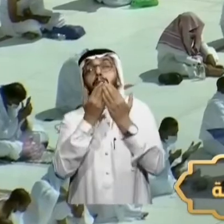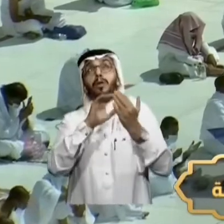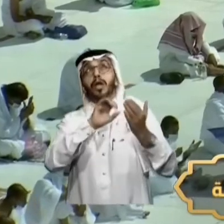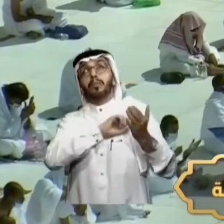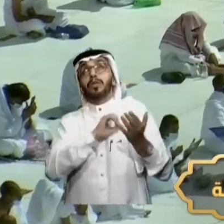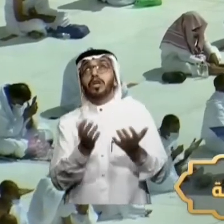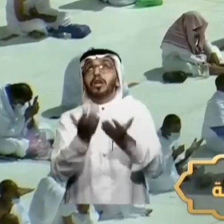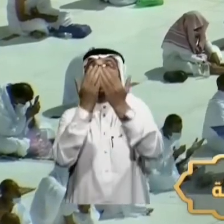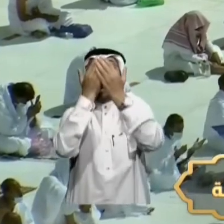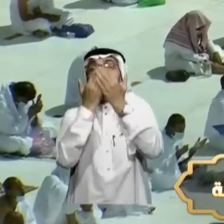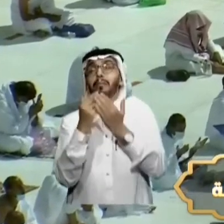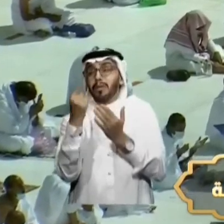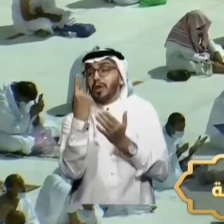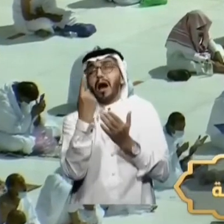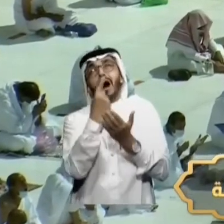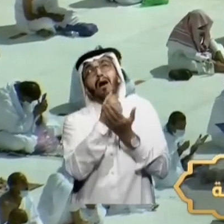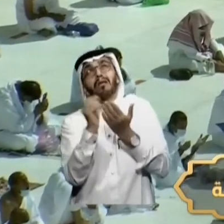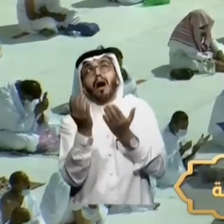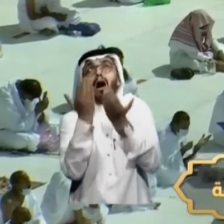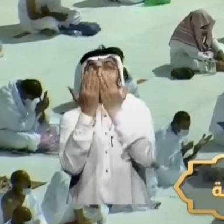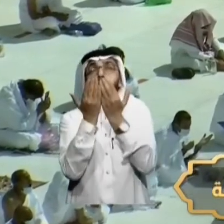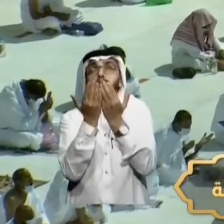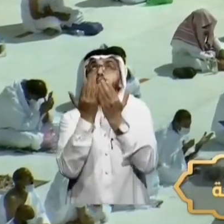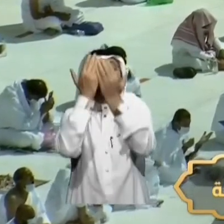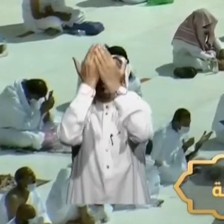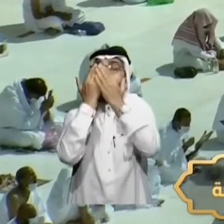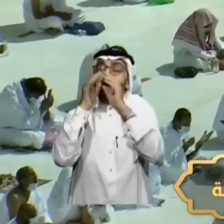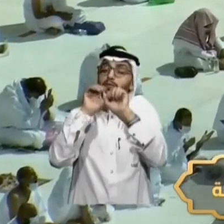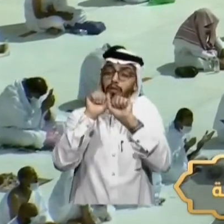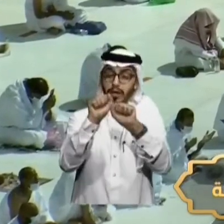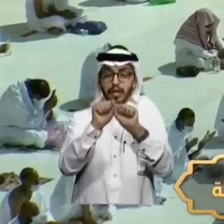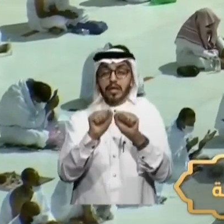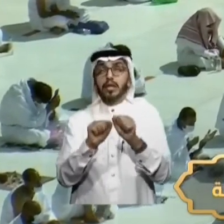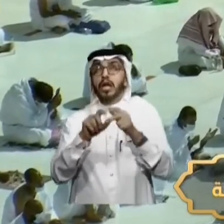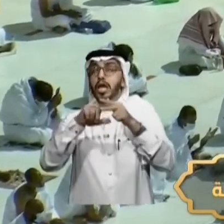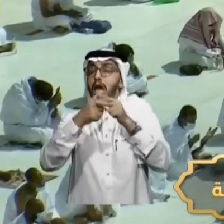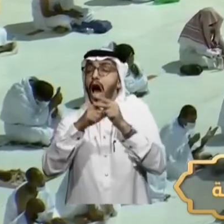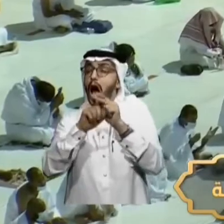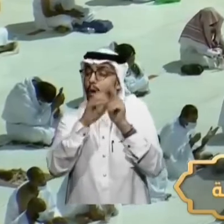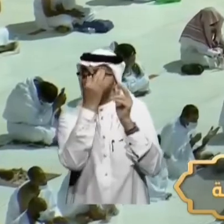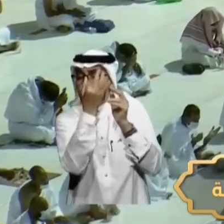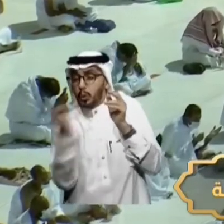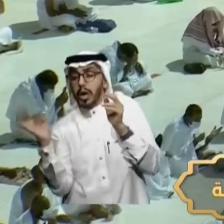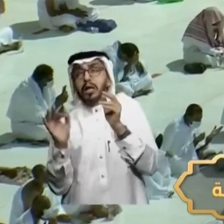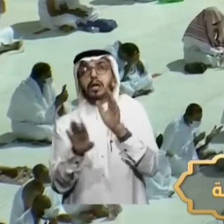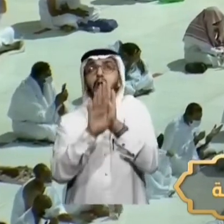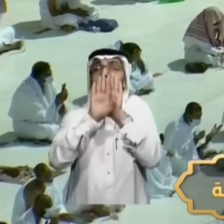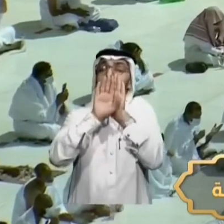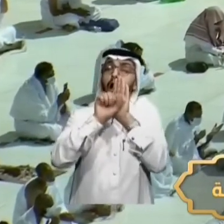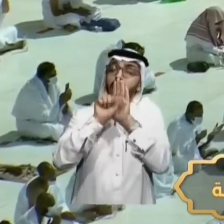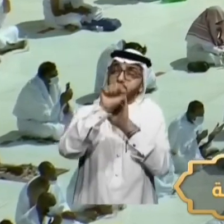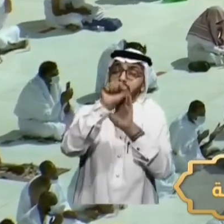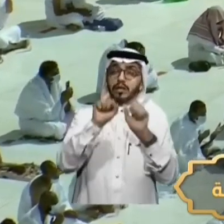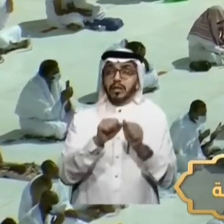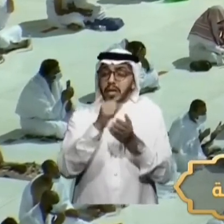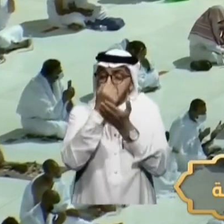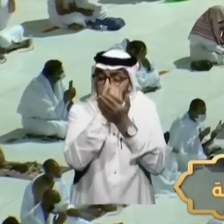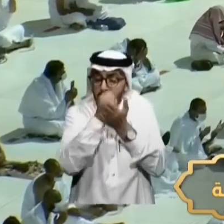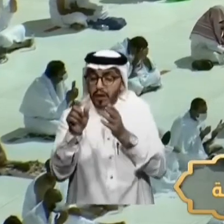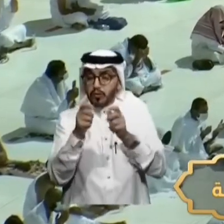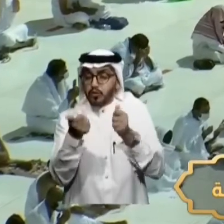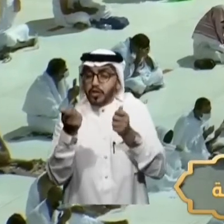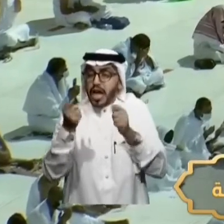نستغيث، فلا تكلنا إلى أنفسنا طرفة عين، وأصلِح لنا شأننا كله. اللهم ادفع عنا